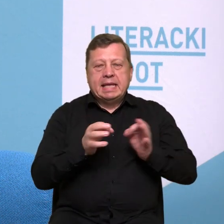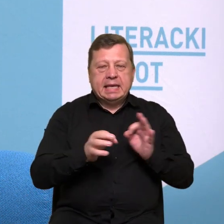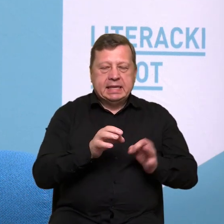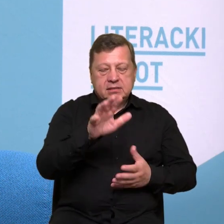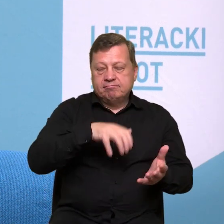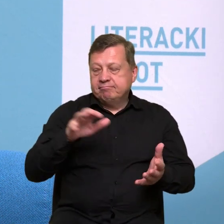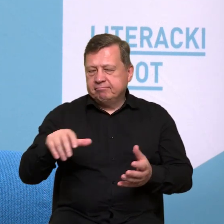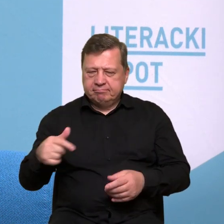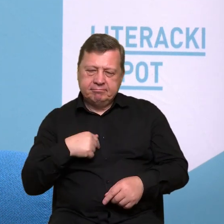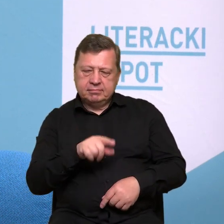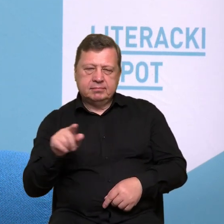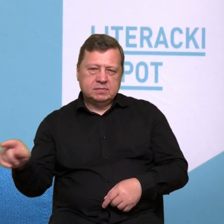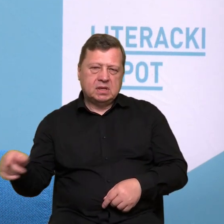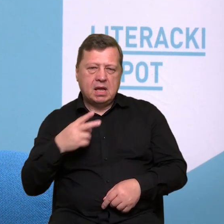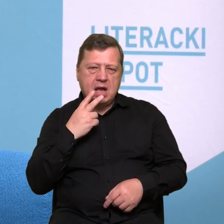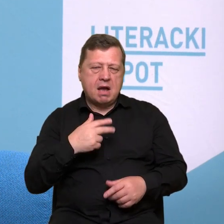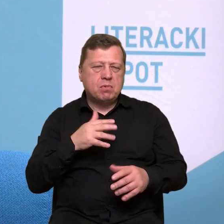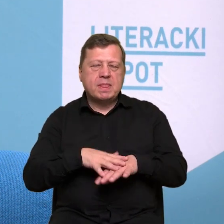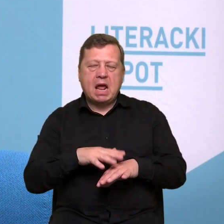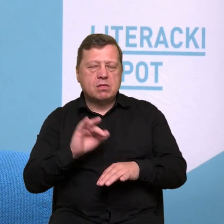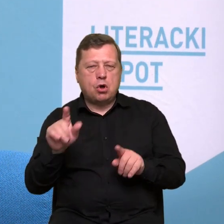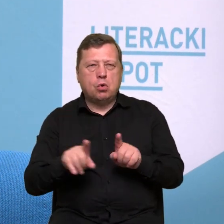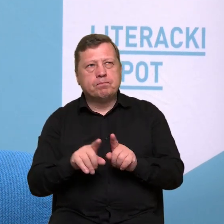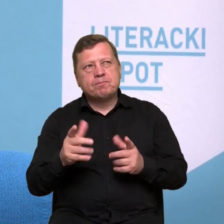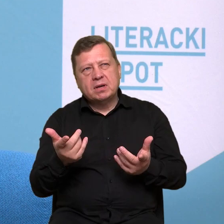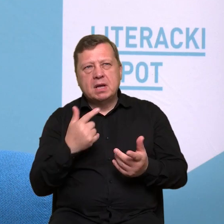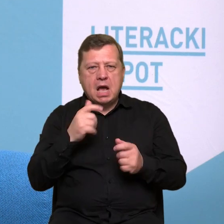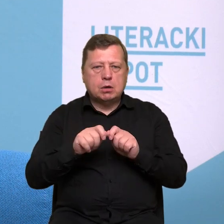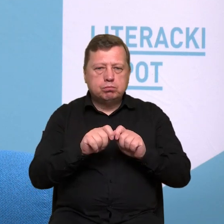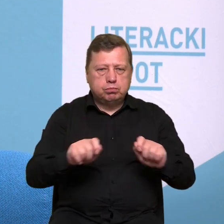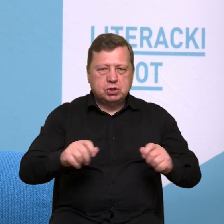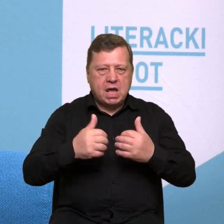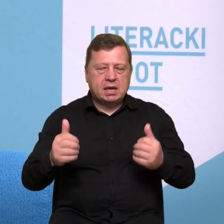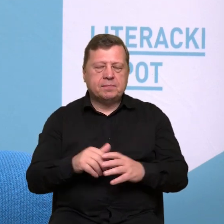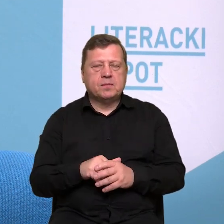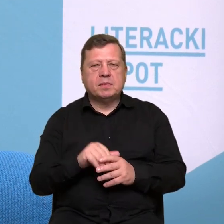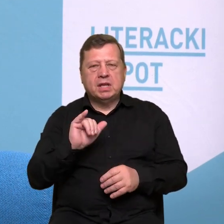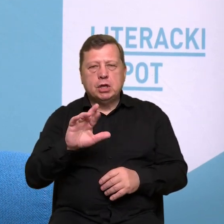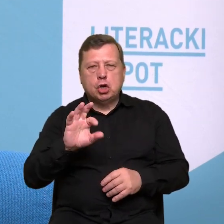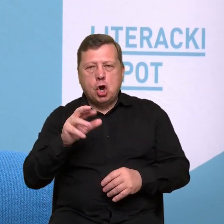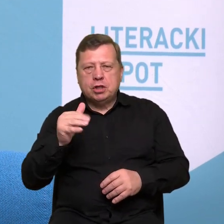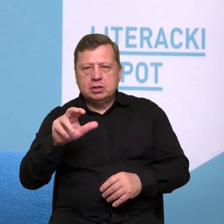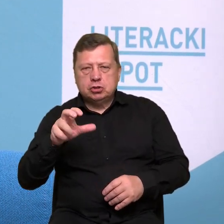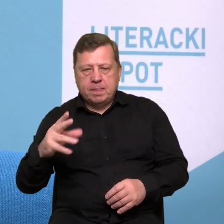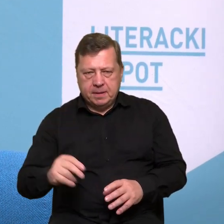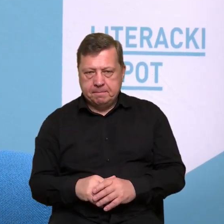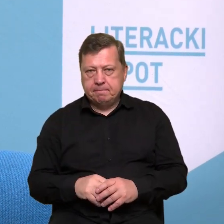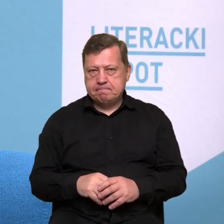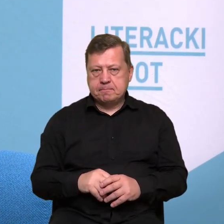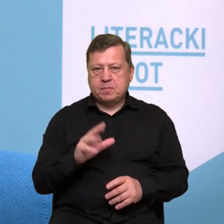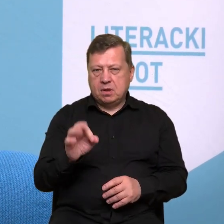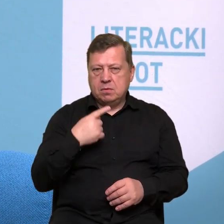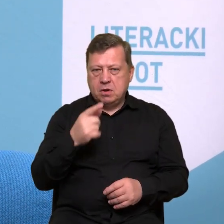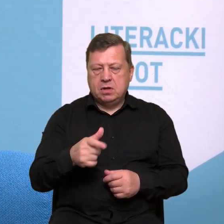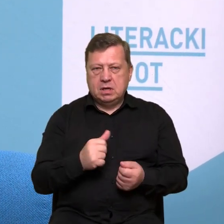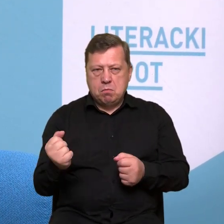ja traktowałam jako takie przerywniki, często bardzo ironiczne, ponieważ tutaj mamy jakąś niesamowicie